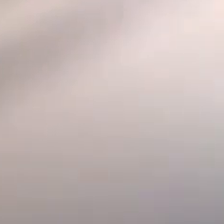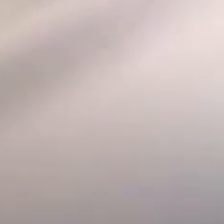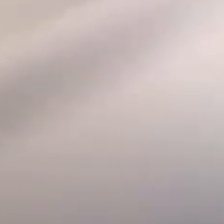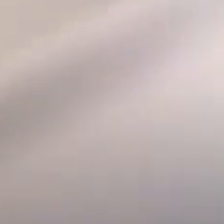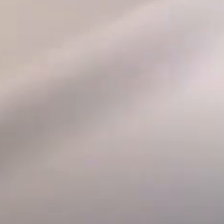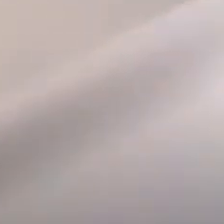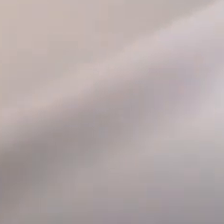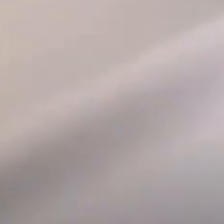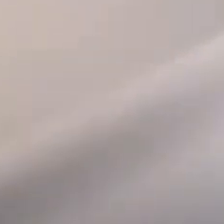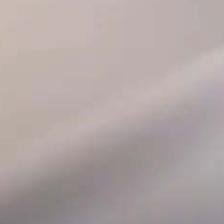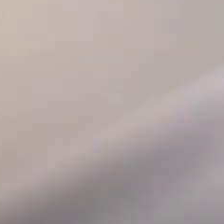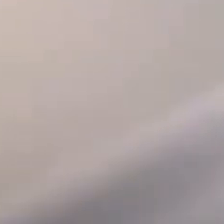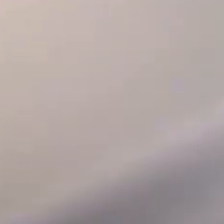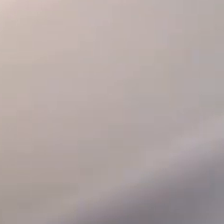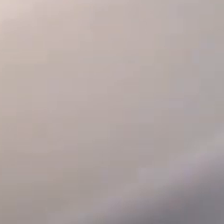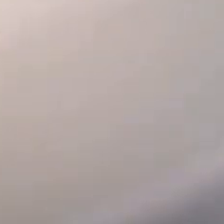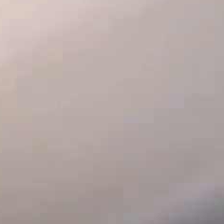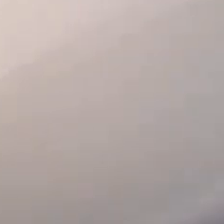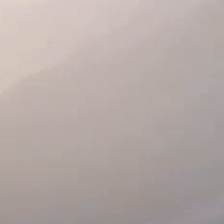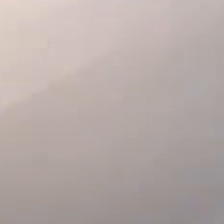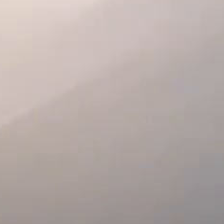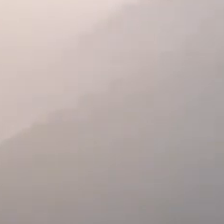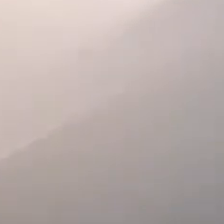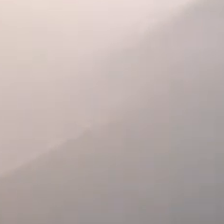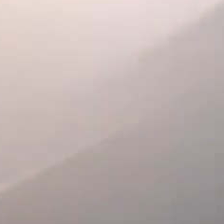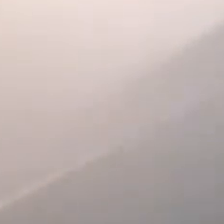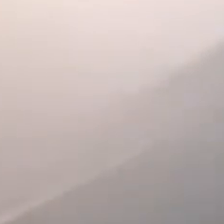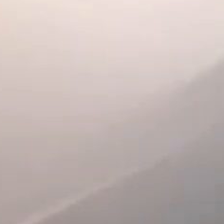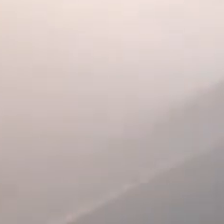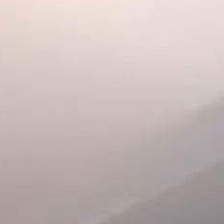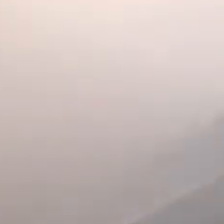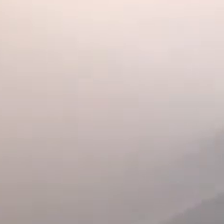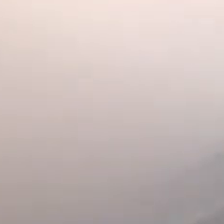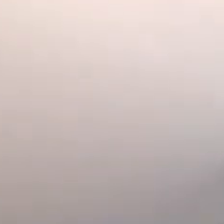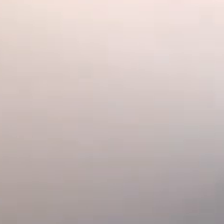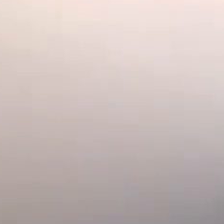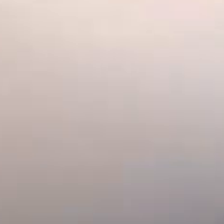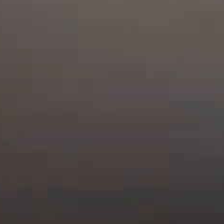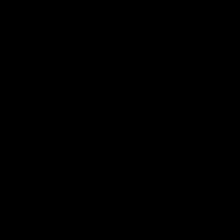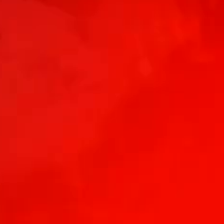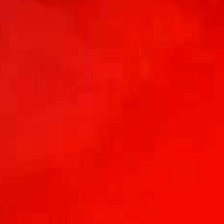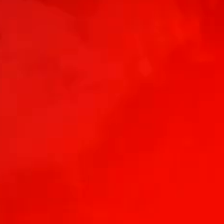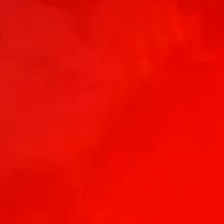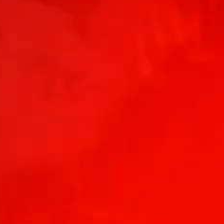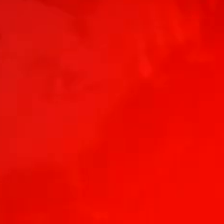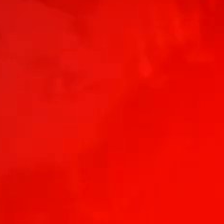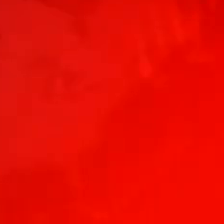TV at sa www.gmanews.tv.